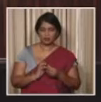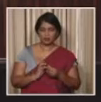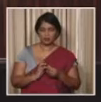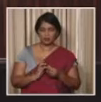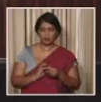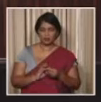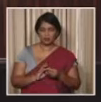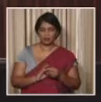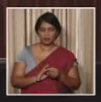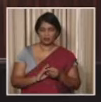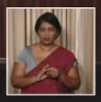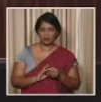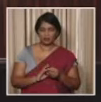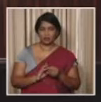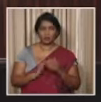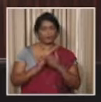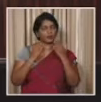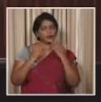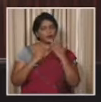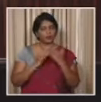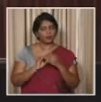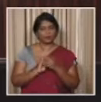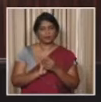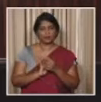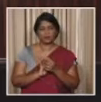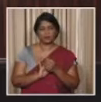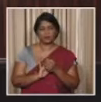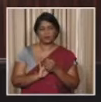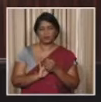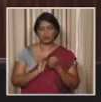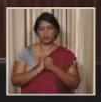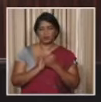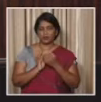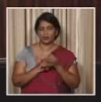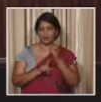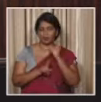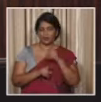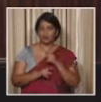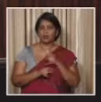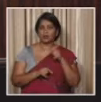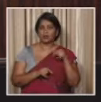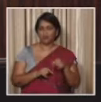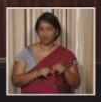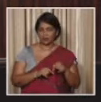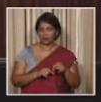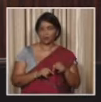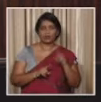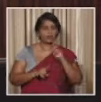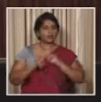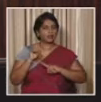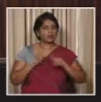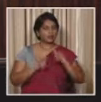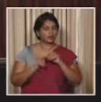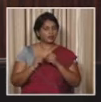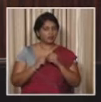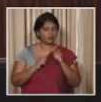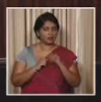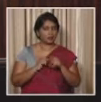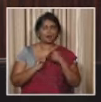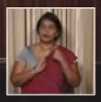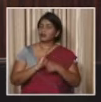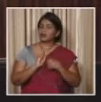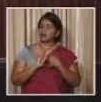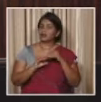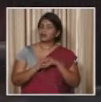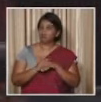Hi. බොහොම ස්තුතියි ගරු සභාපතිතුමනි. අද සාකච්ඡා වෙන්නේ රට තුල